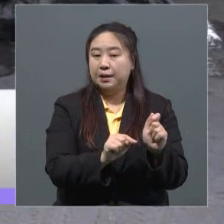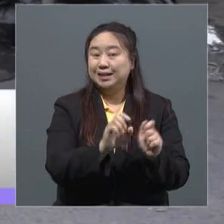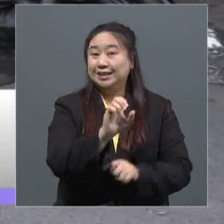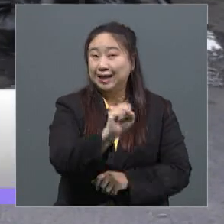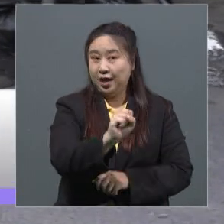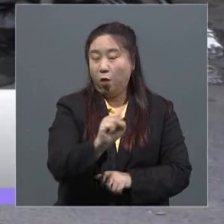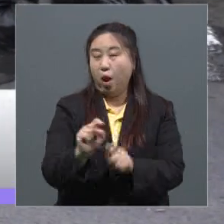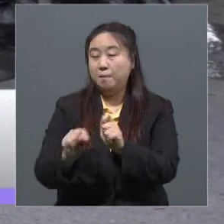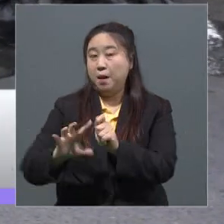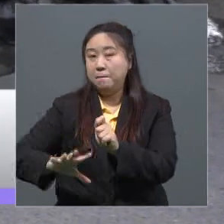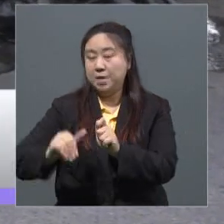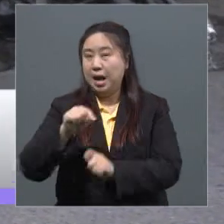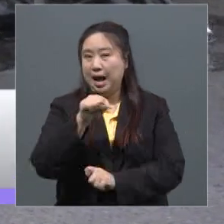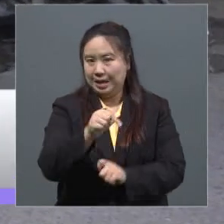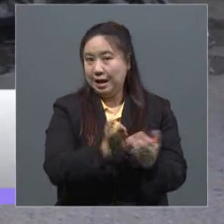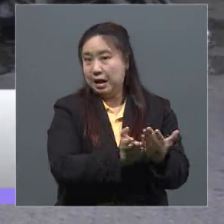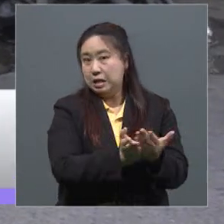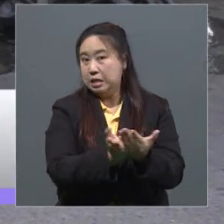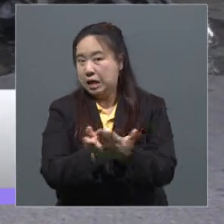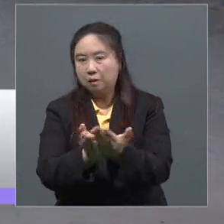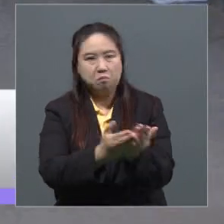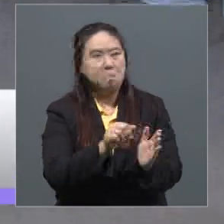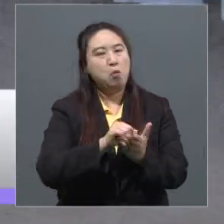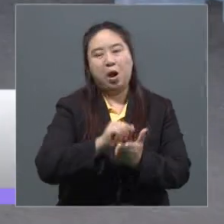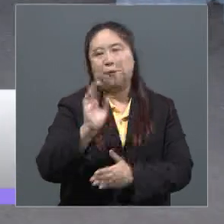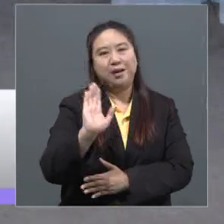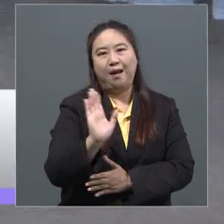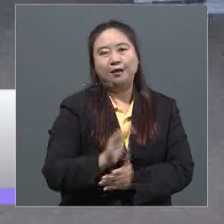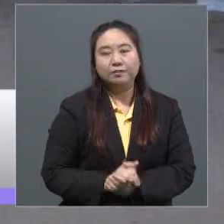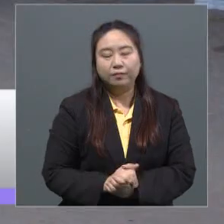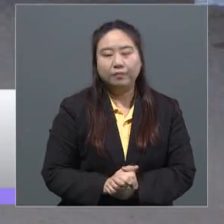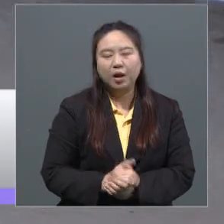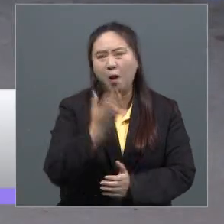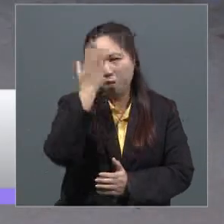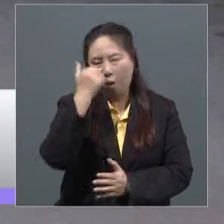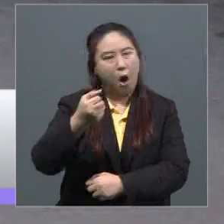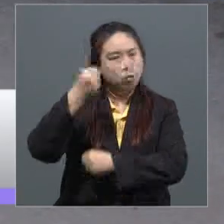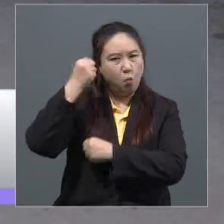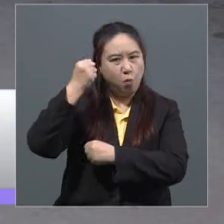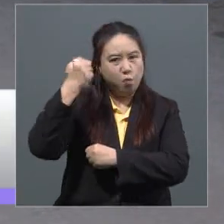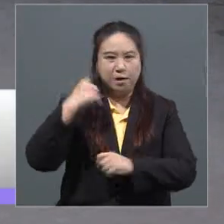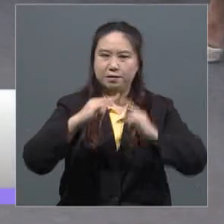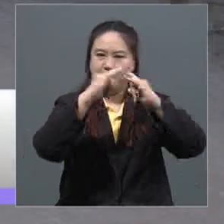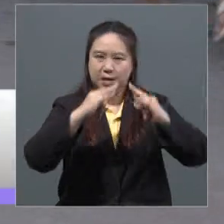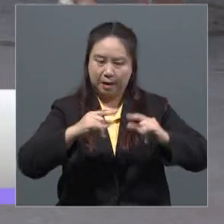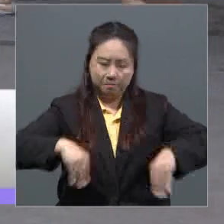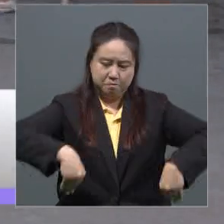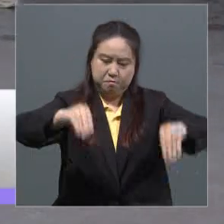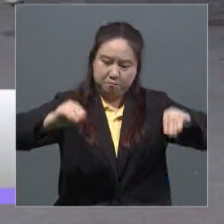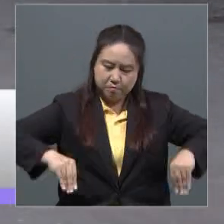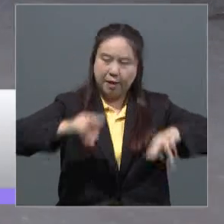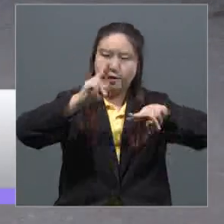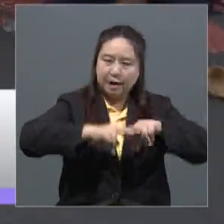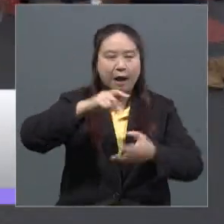อำเภอสิงหนครและอำเภอเมืองสงขลาไม่สามารถให้บริการได้ในช่วงเช้าที่ผ่านมาเพราะผู้ชุมนุมมีการตั้งเต็นท์ปูเสื่อทานอาหารและ